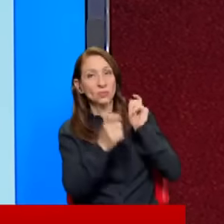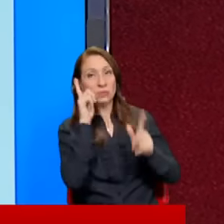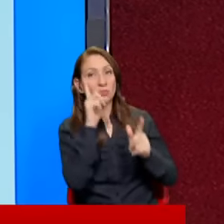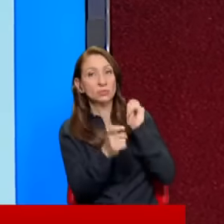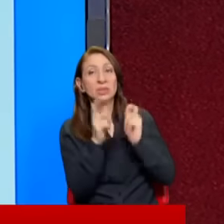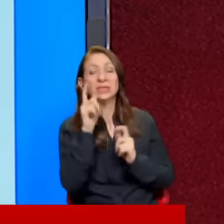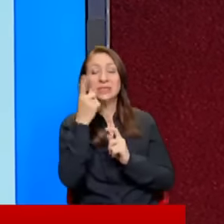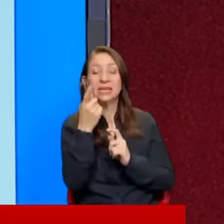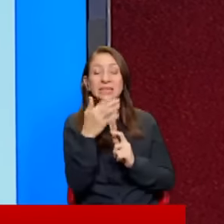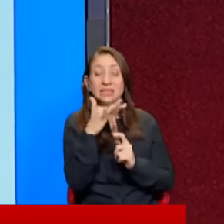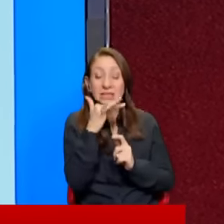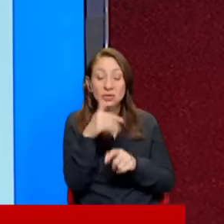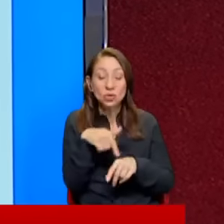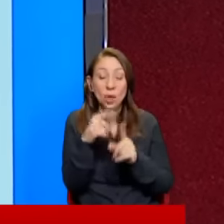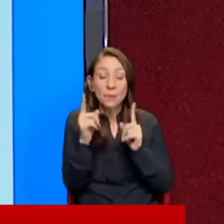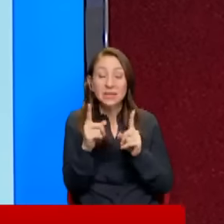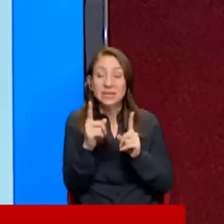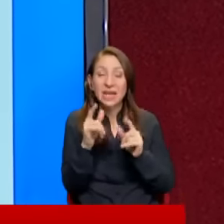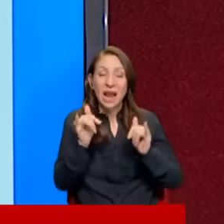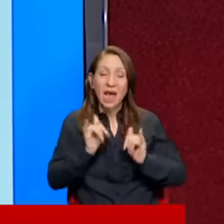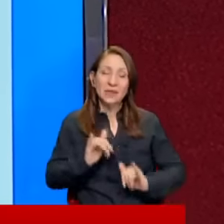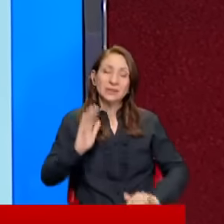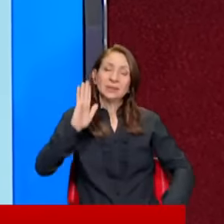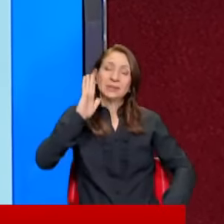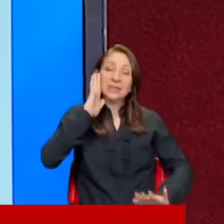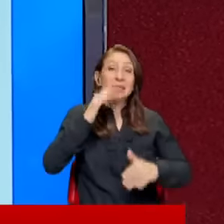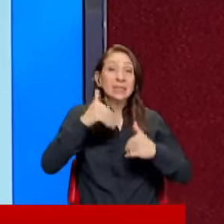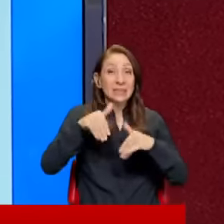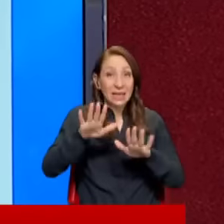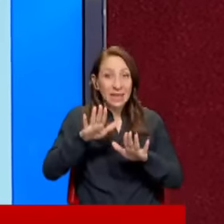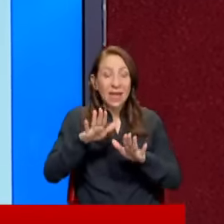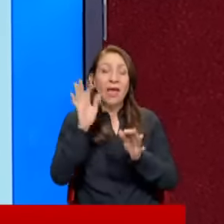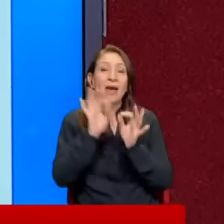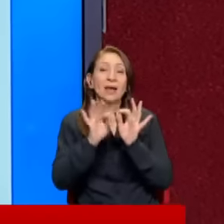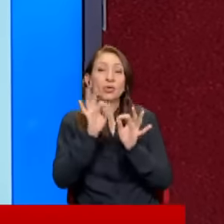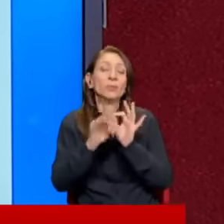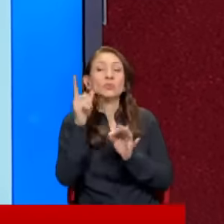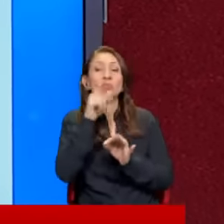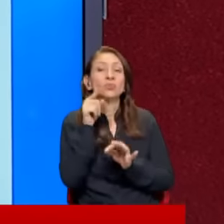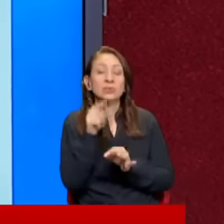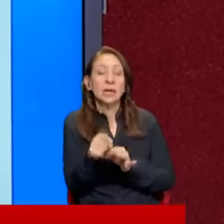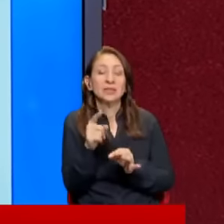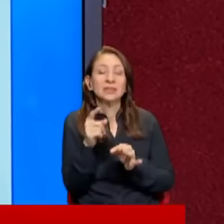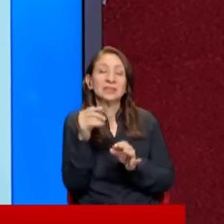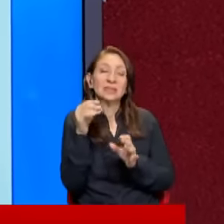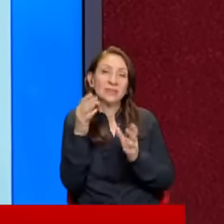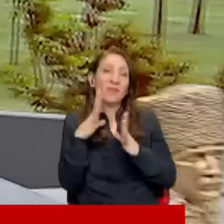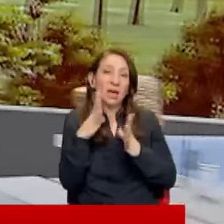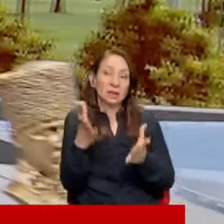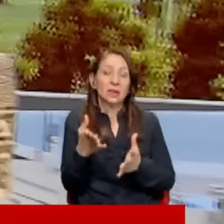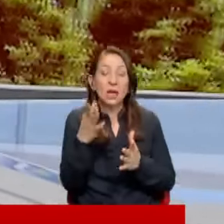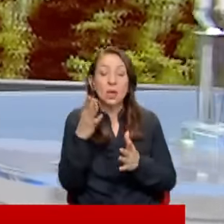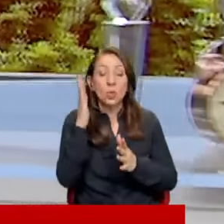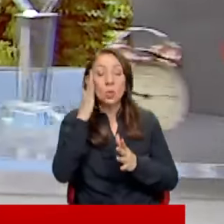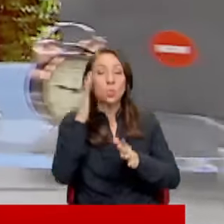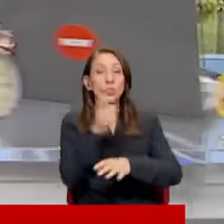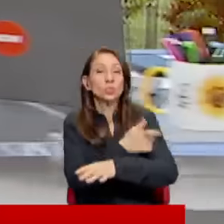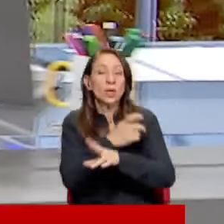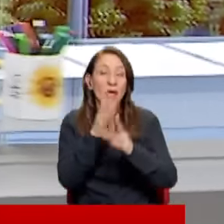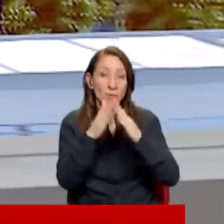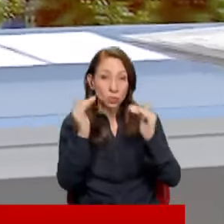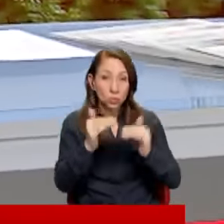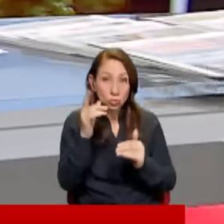Eee yaşlılık döneminin rahat bir bir şekilde geçirilmesi değil ekonomik nedenlerde yer alıyor Peki Huzur Evleri ucuz